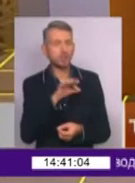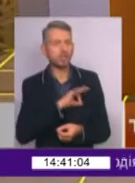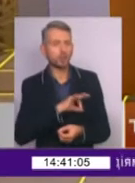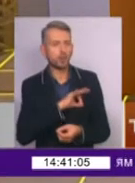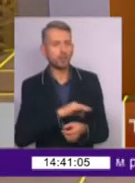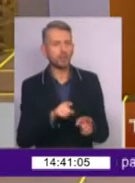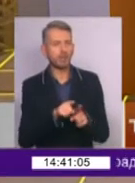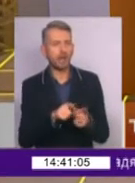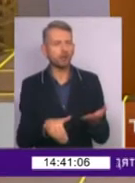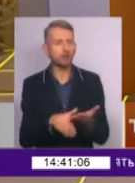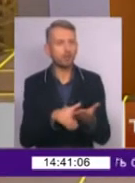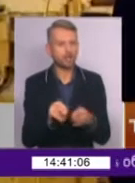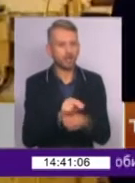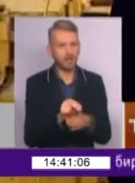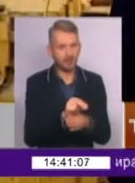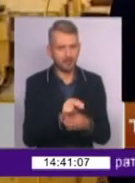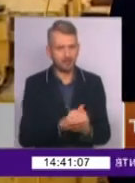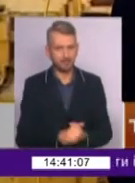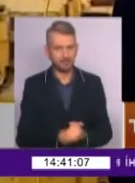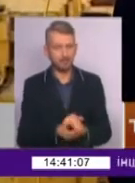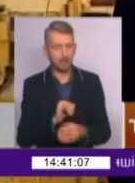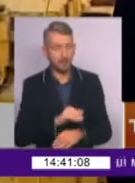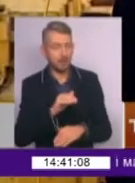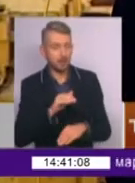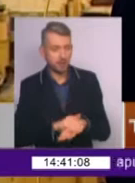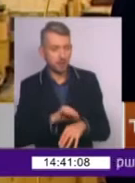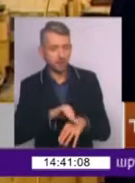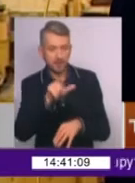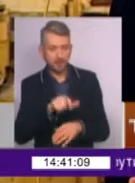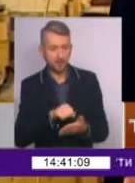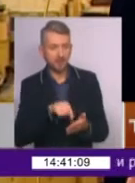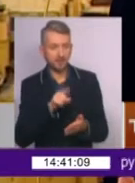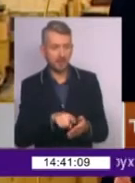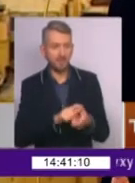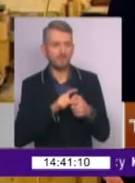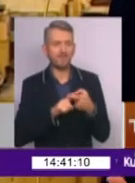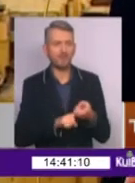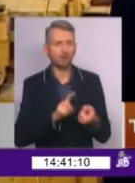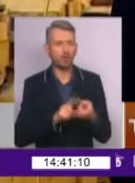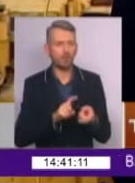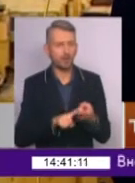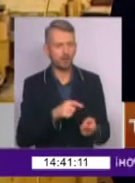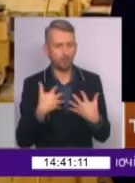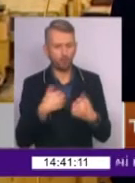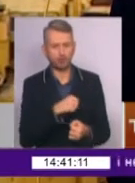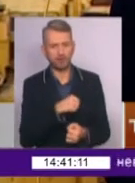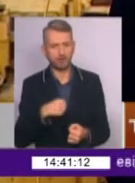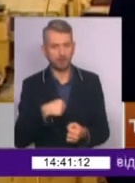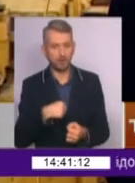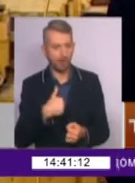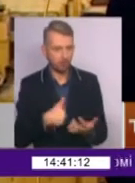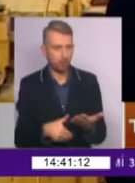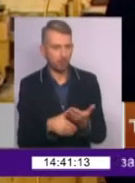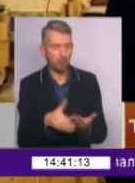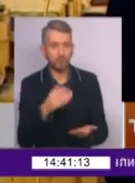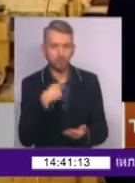така допоміжна терапія. І фактично пацієнт від цієї вірусної інфекції дуже самостійно при нашій допомозі. А якщо мова